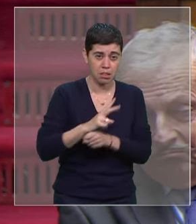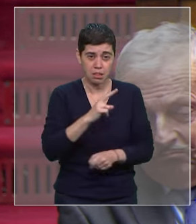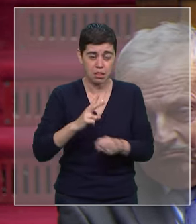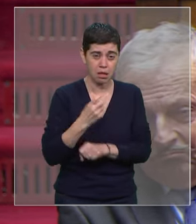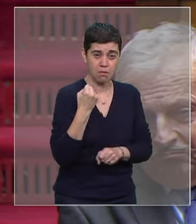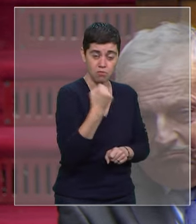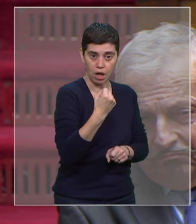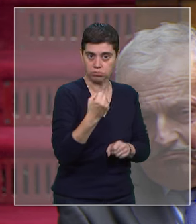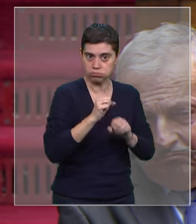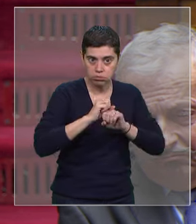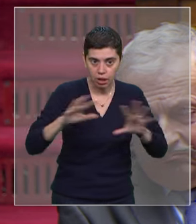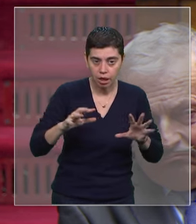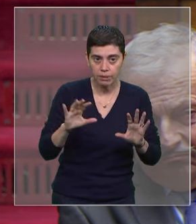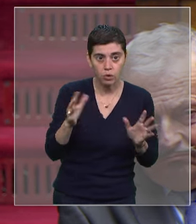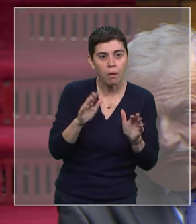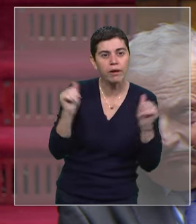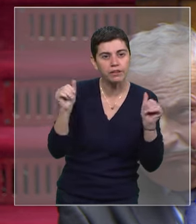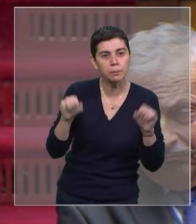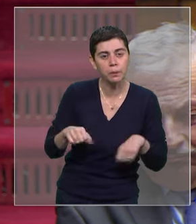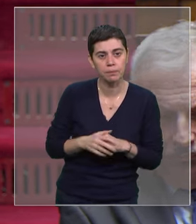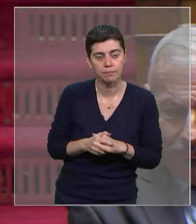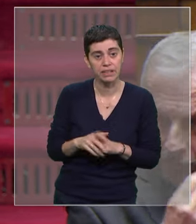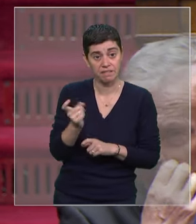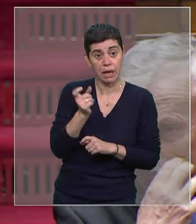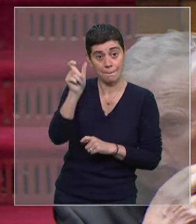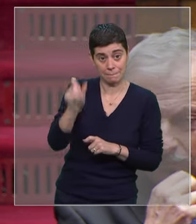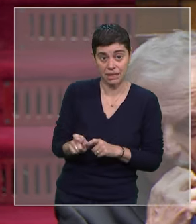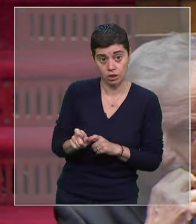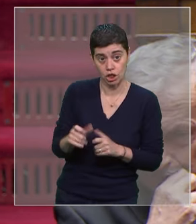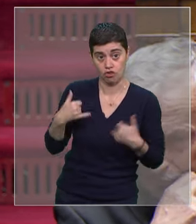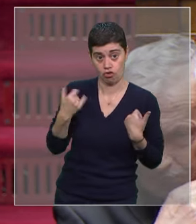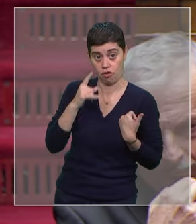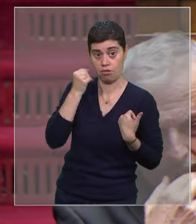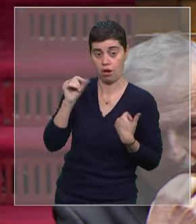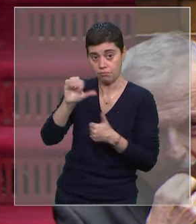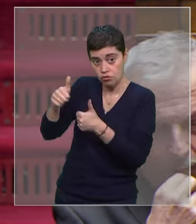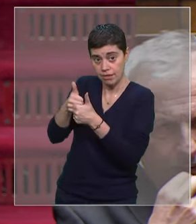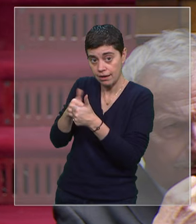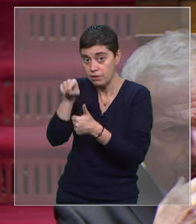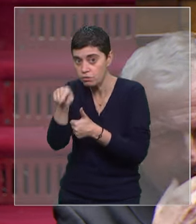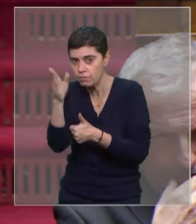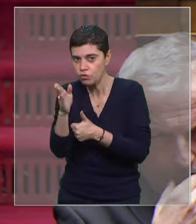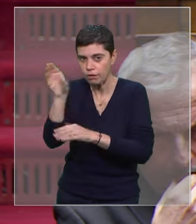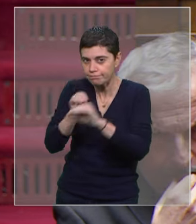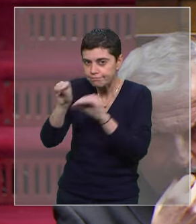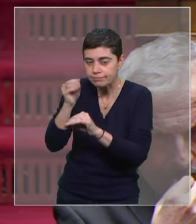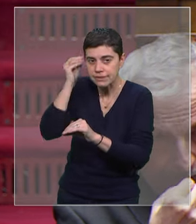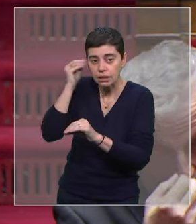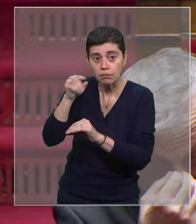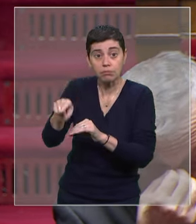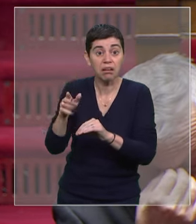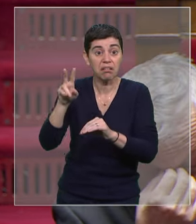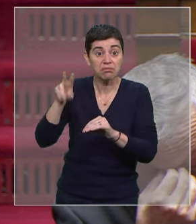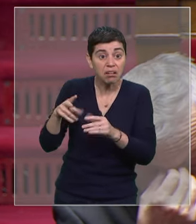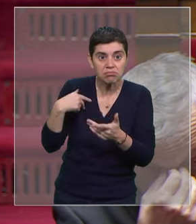contre une élue, aurait pu être évitée. Elle provient d'un jeune homme sous curatelle, nécessitant des soins psychiatriques, mais plus ou moins livré à lui-même